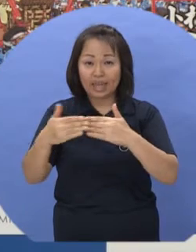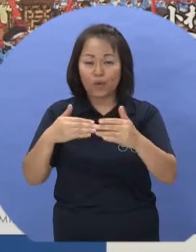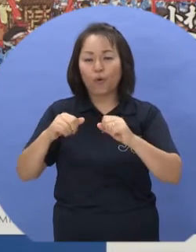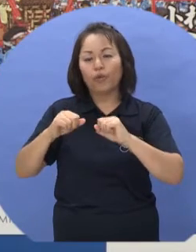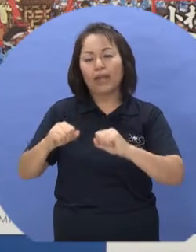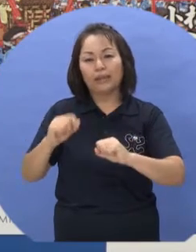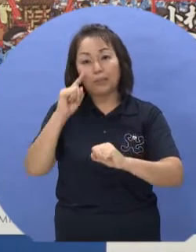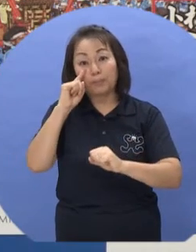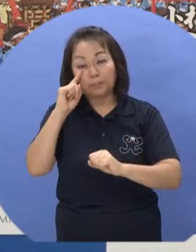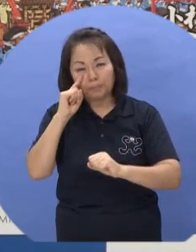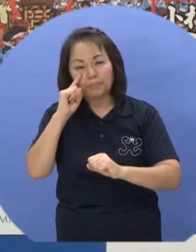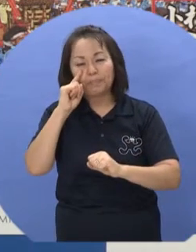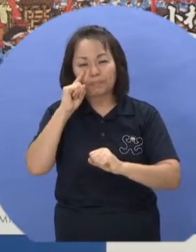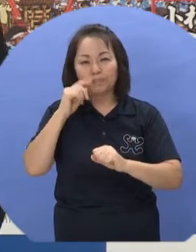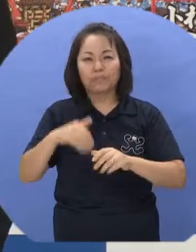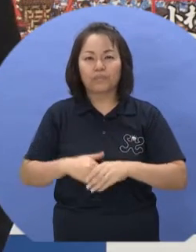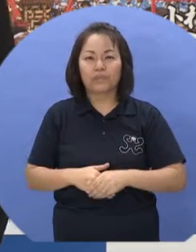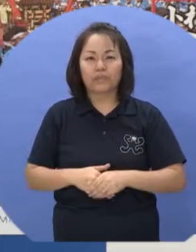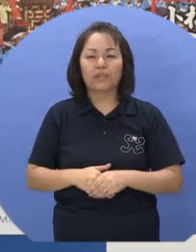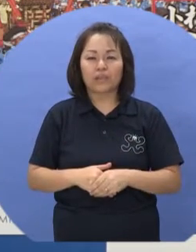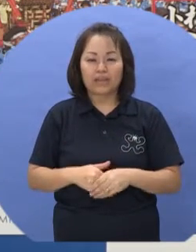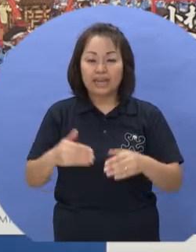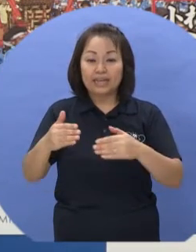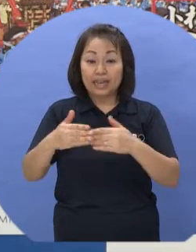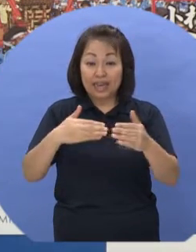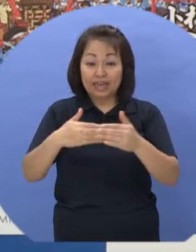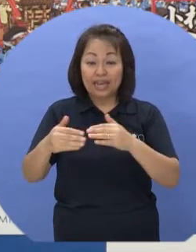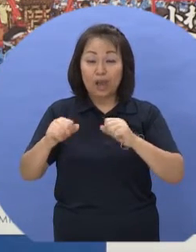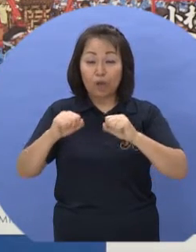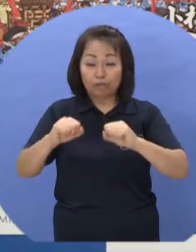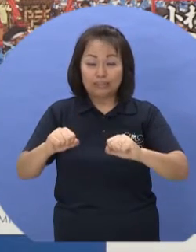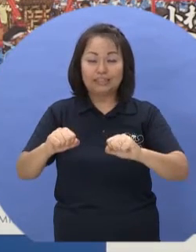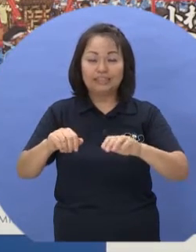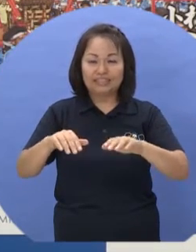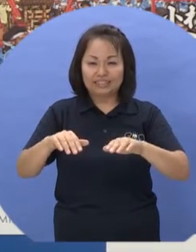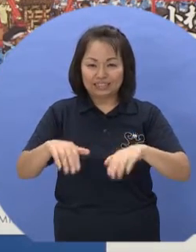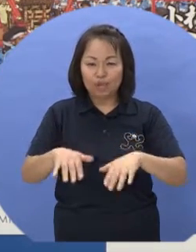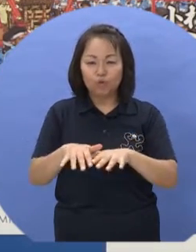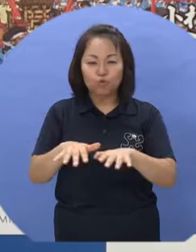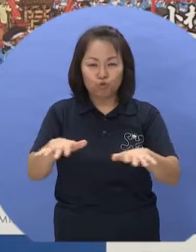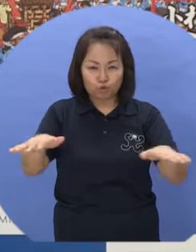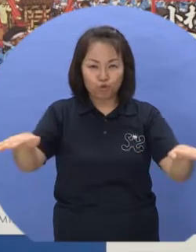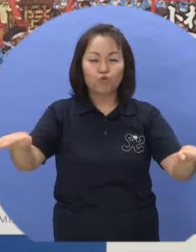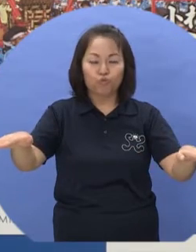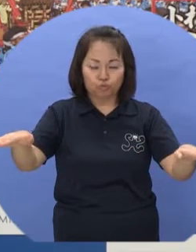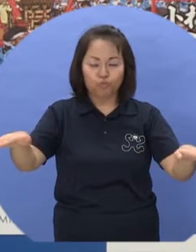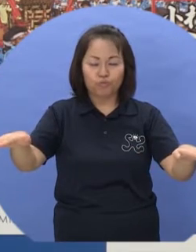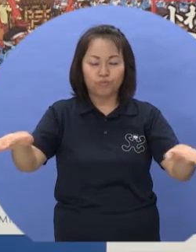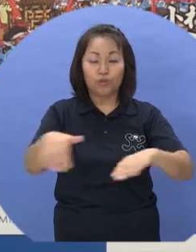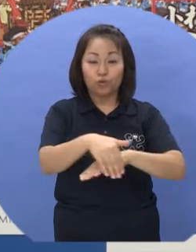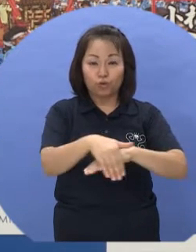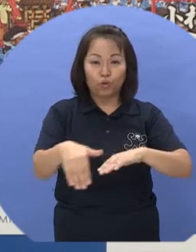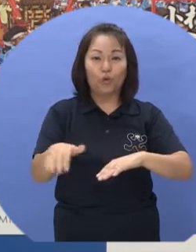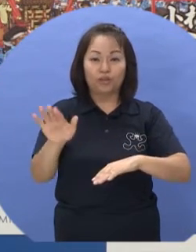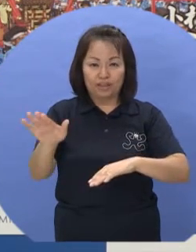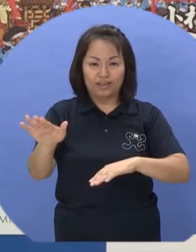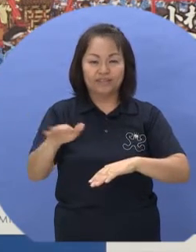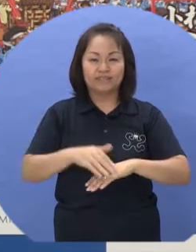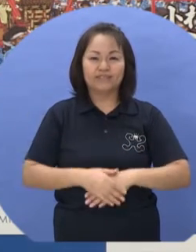ただいてですね、まずは経験体験をしていただきながら普及を図っていくということ、またそうい